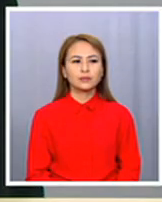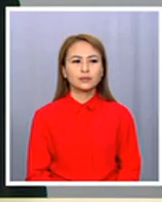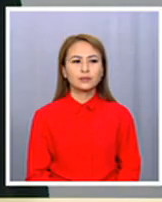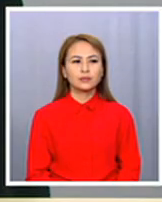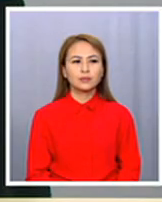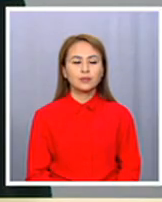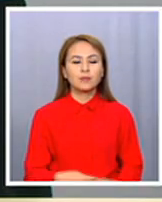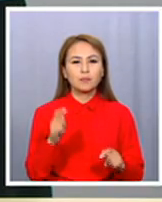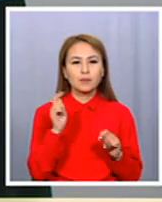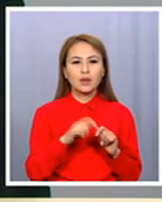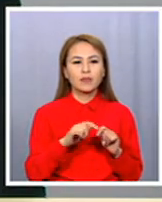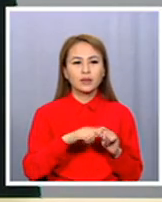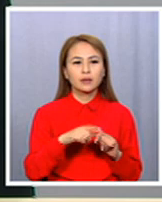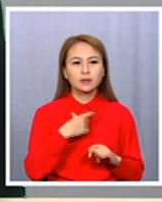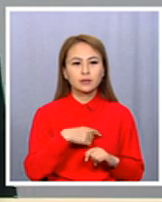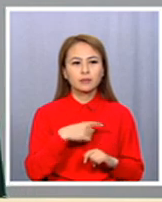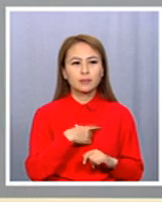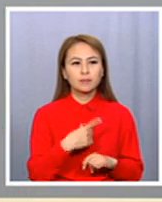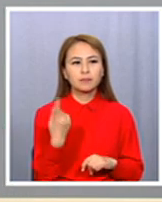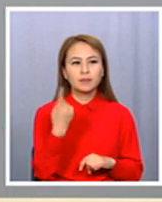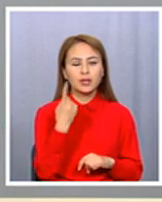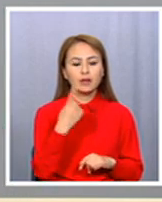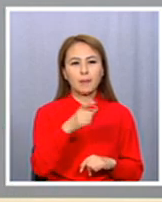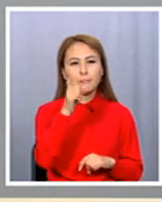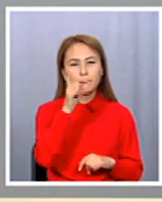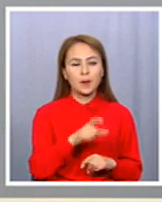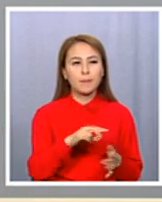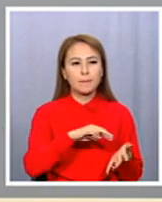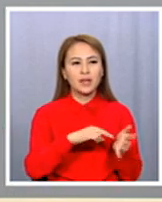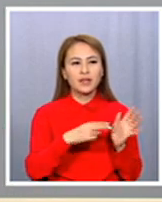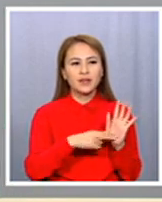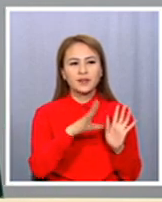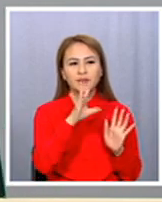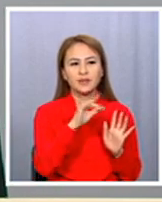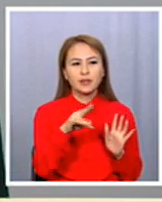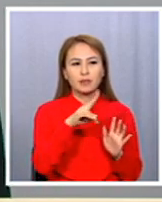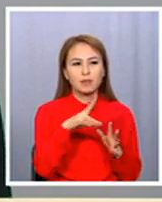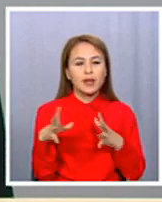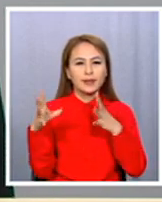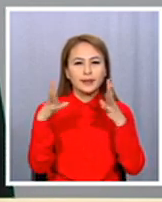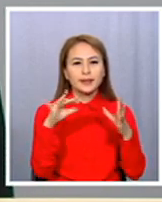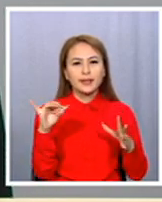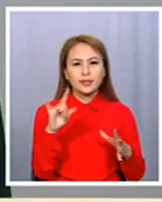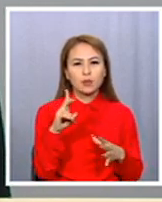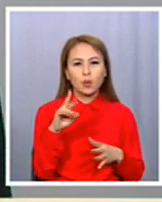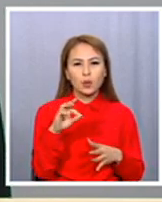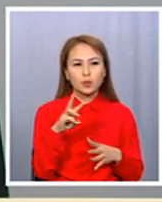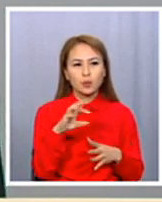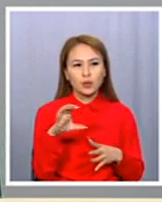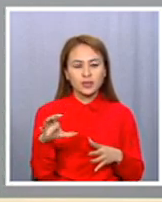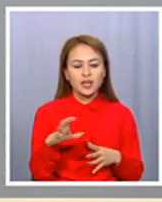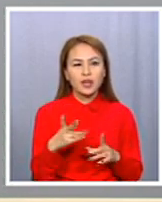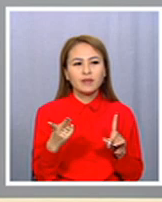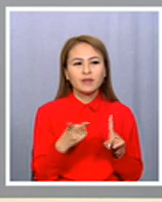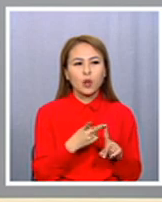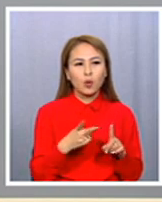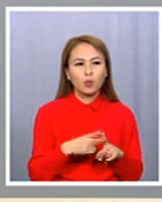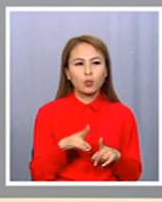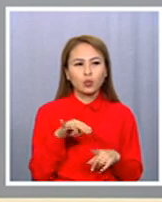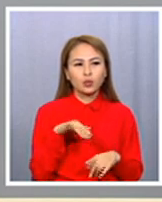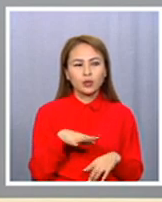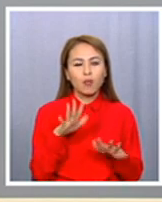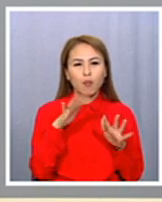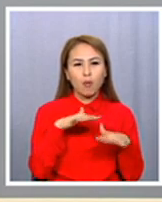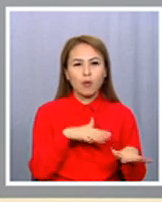Проверьте себя. Первый пункт плана – вид планеты из космоса. Второй пункт – моря